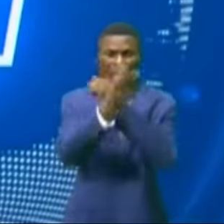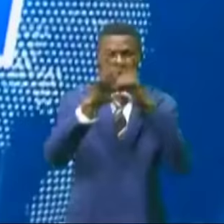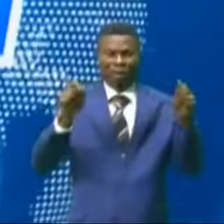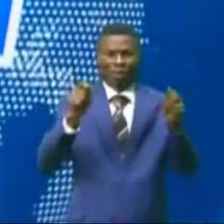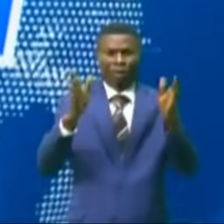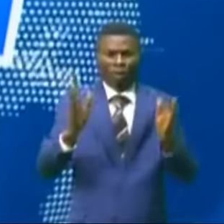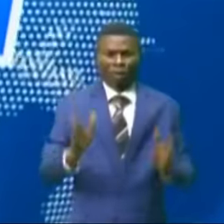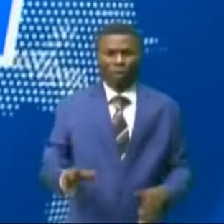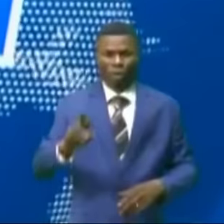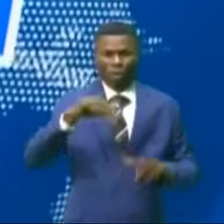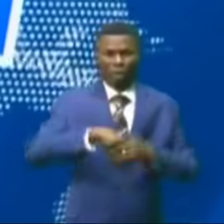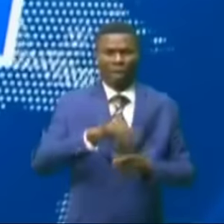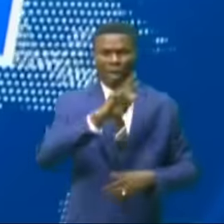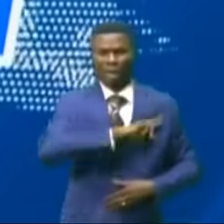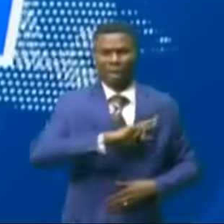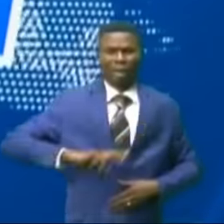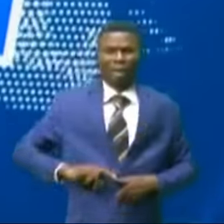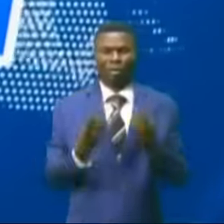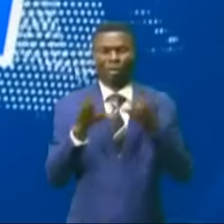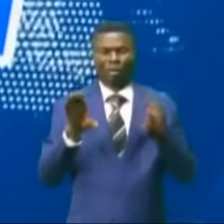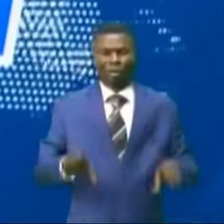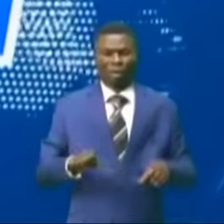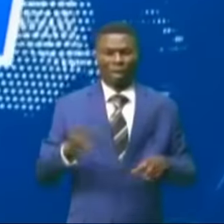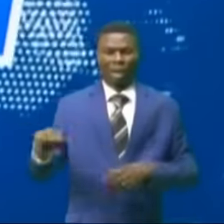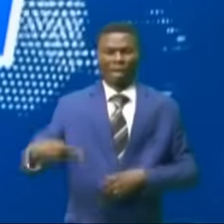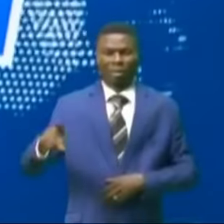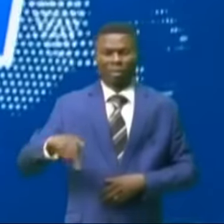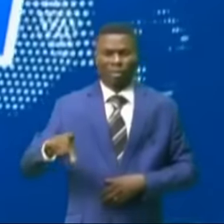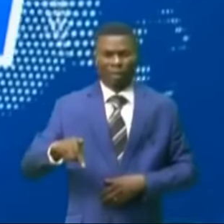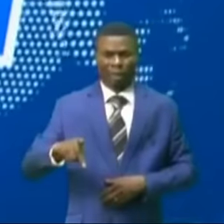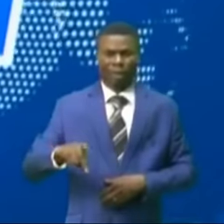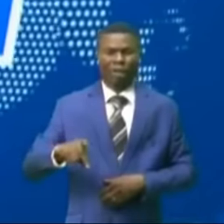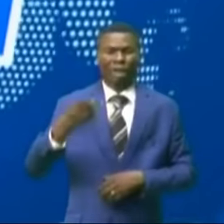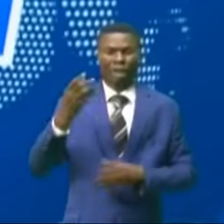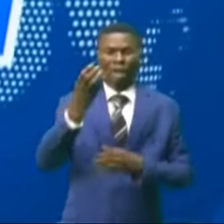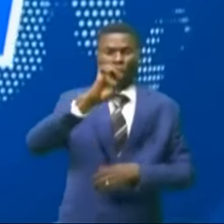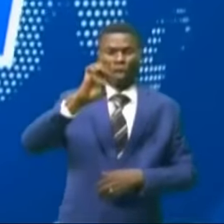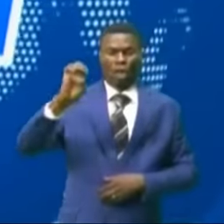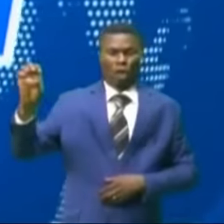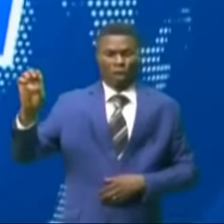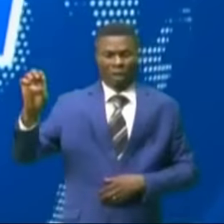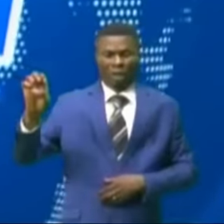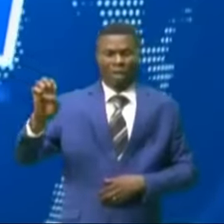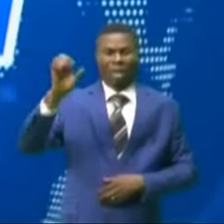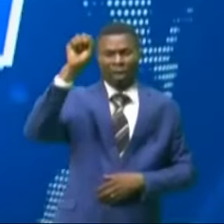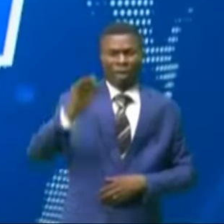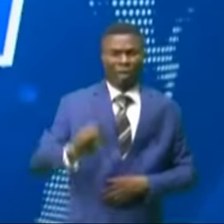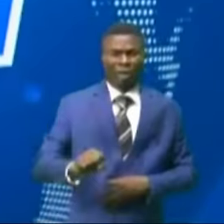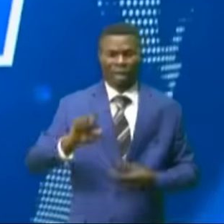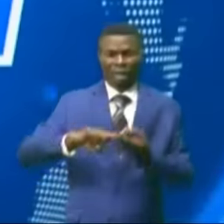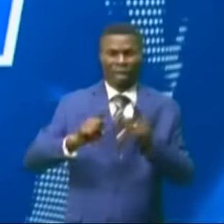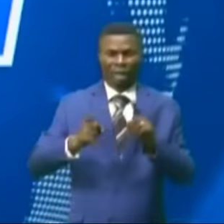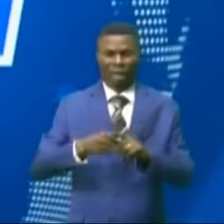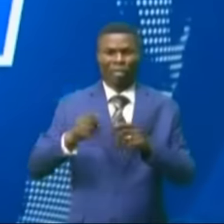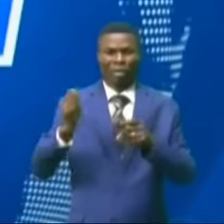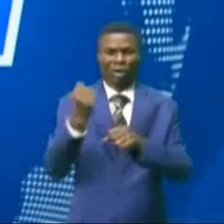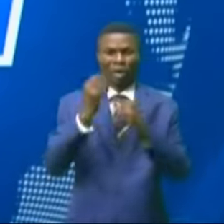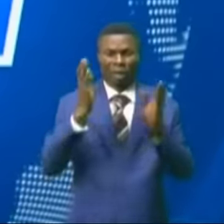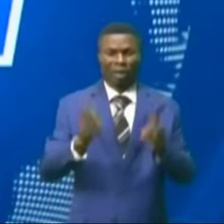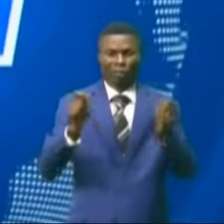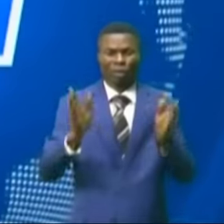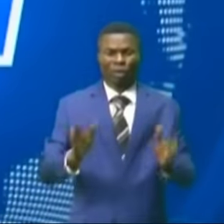presse en République démocratique du Congo, dans la province sous état de siège de l'Ituri, les relations entre professionnels des